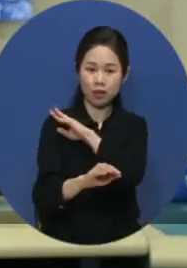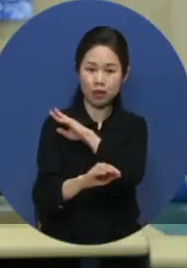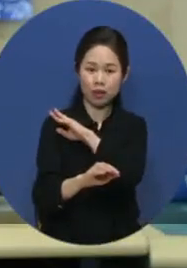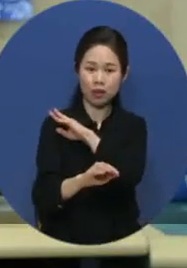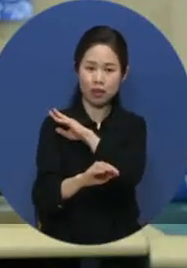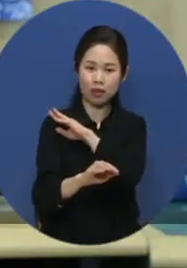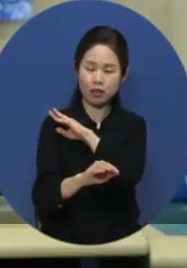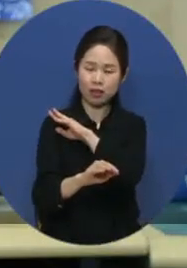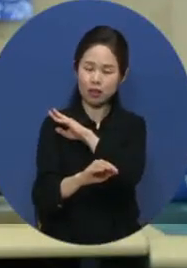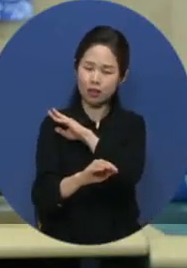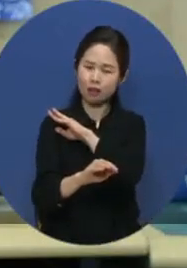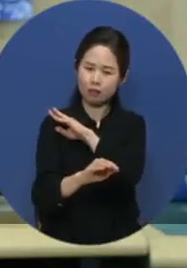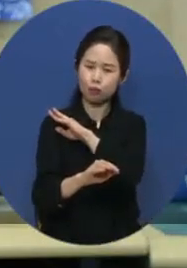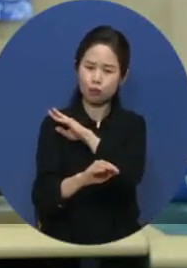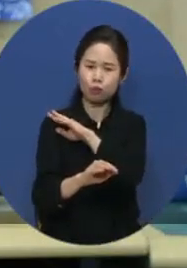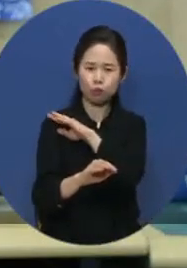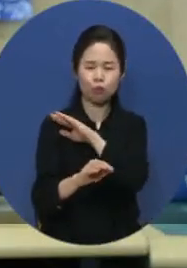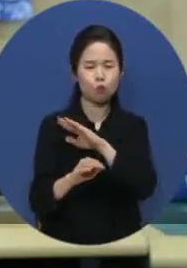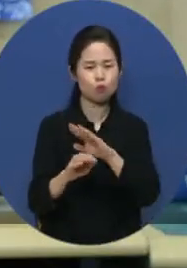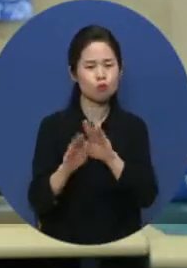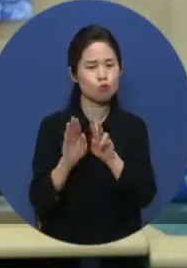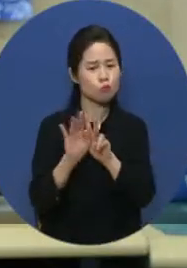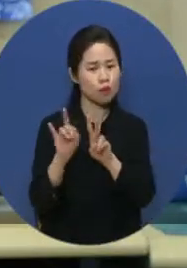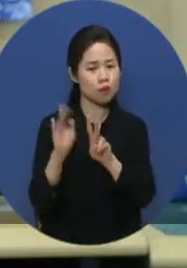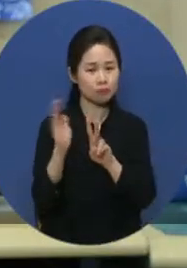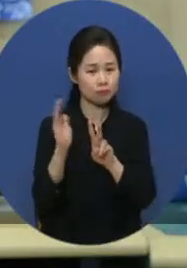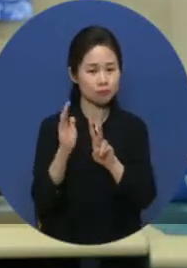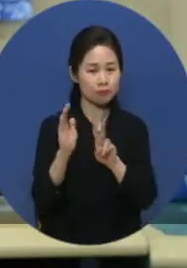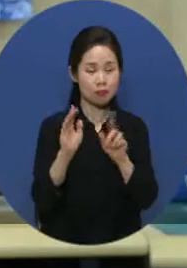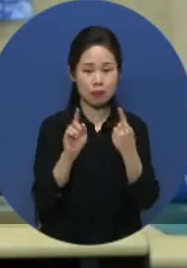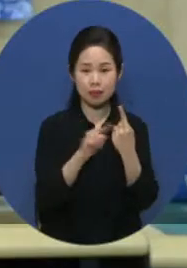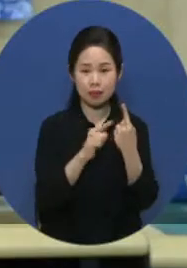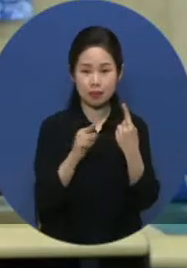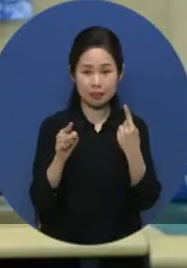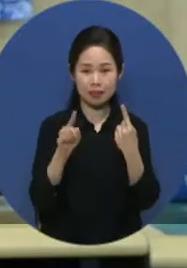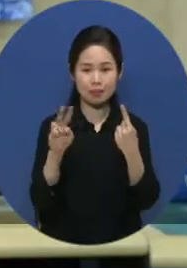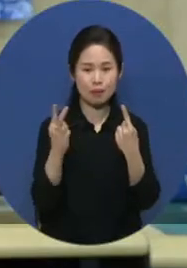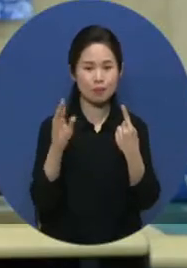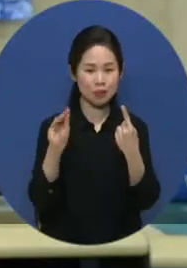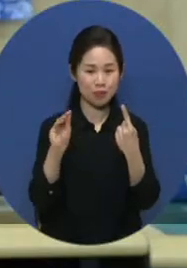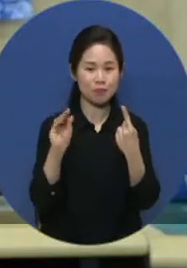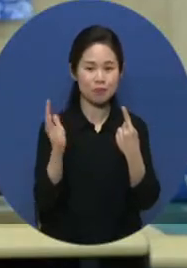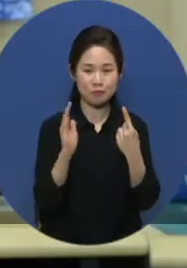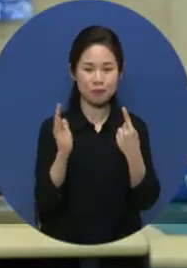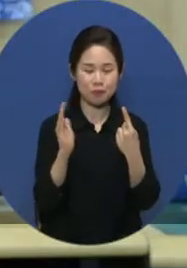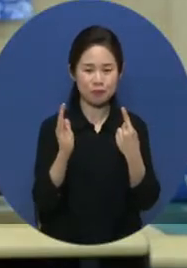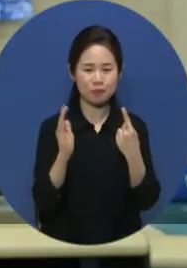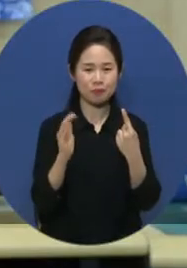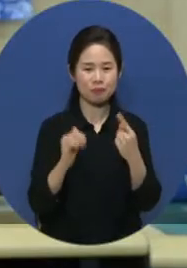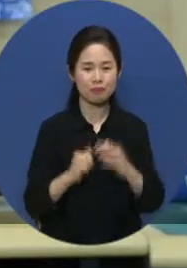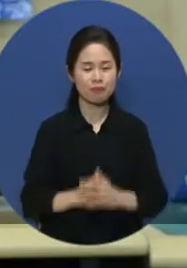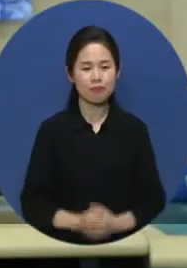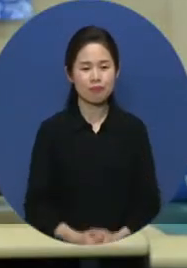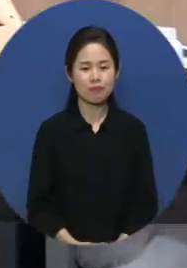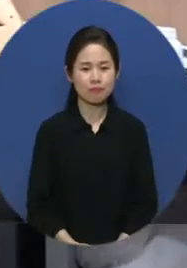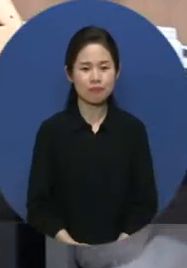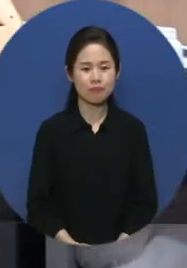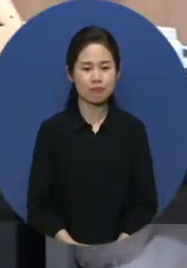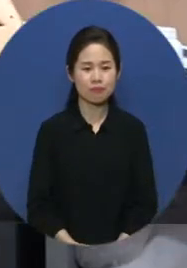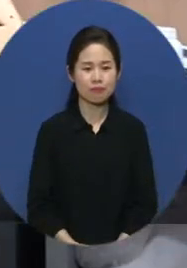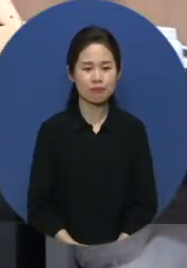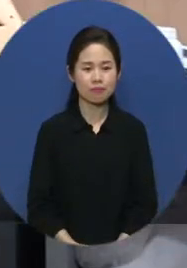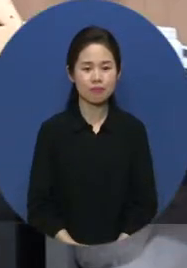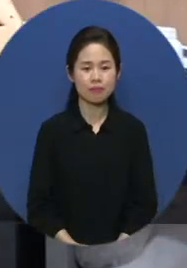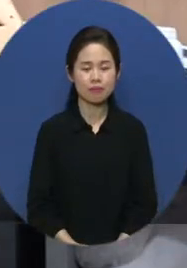가격이 그거의 두 배 정도 됩니다. 그래서 100만 원대에서 200만 원대 후반까지 제품들로 출시를 했습니다.